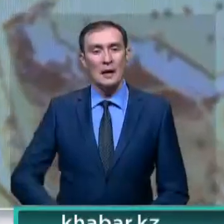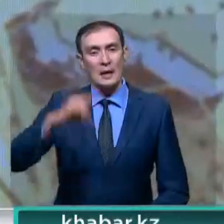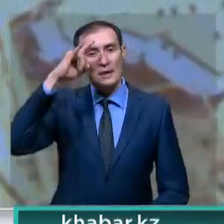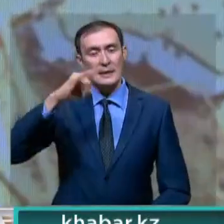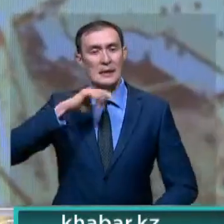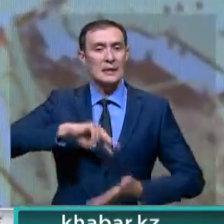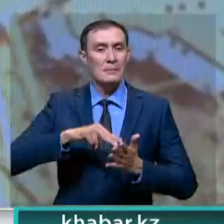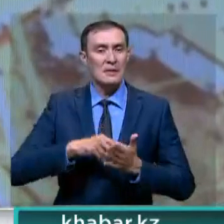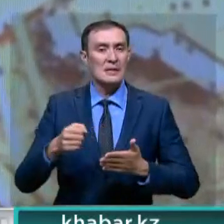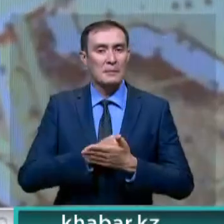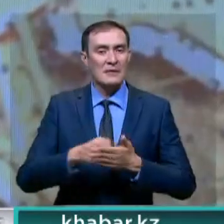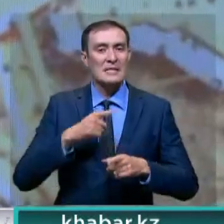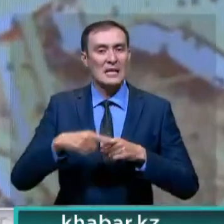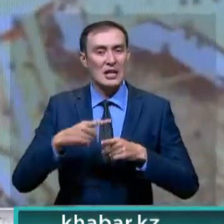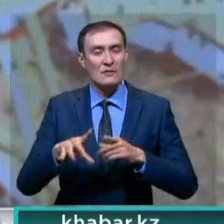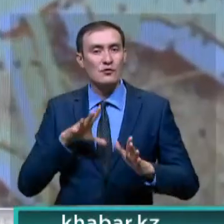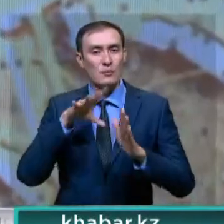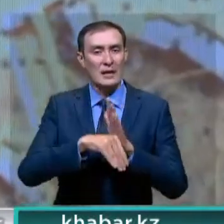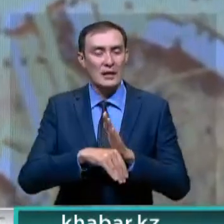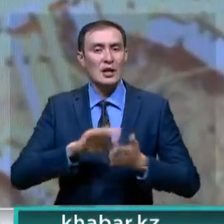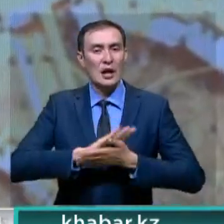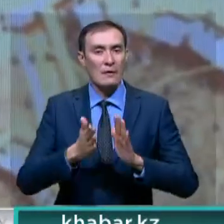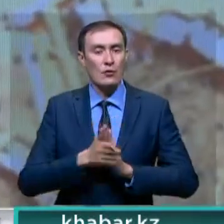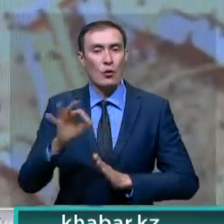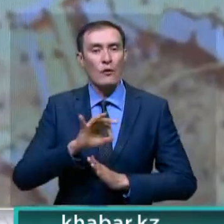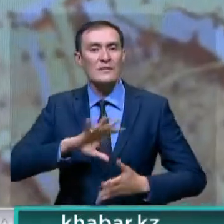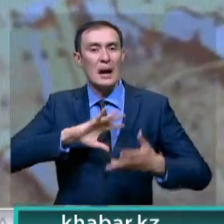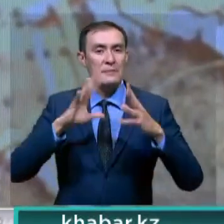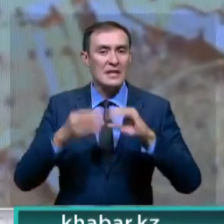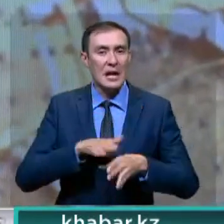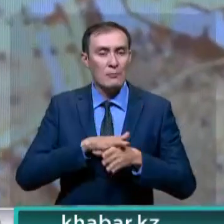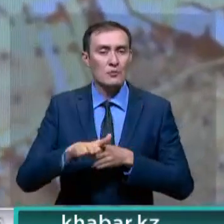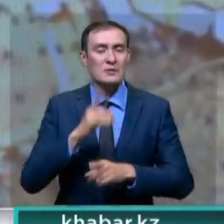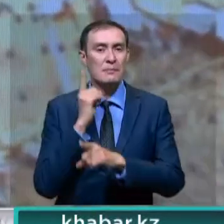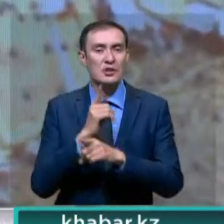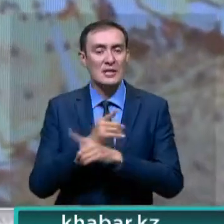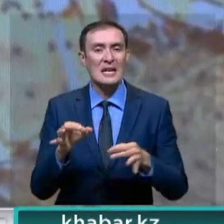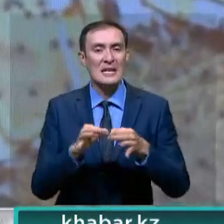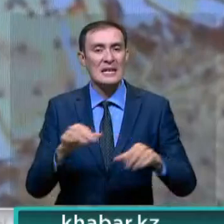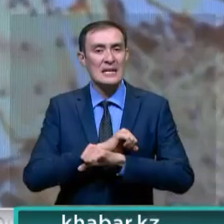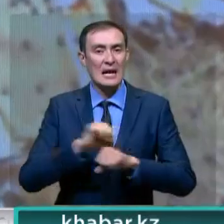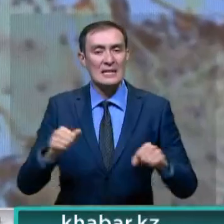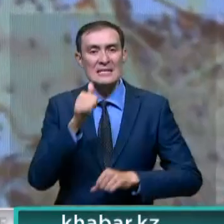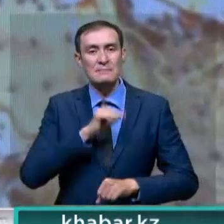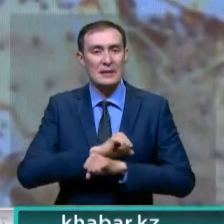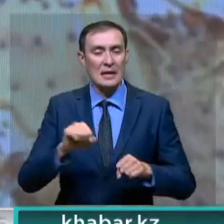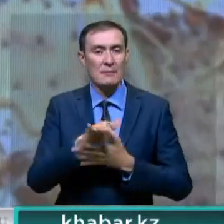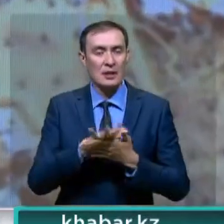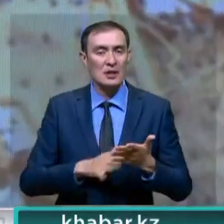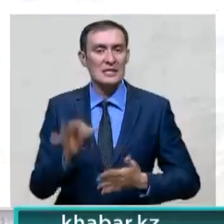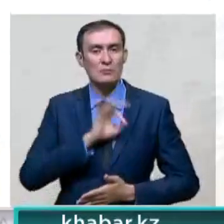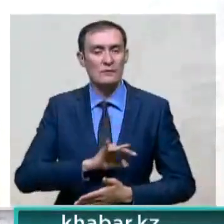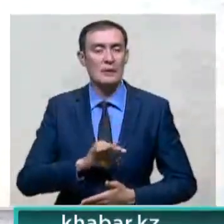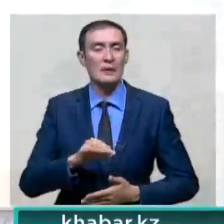Казахстан намерен добиться скорейшего вступления в силу договора о всеобъемлющем запрещении ядерных испытаний. Наша страна продолжает